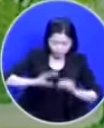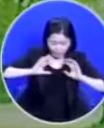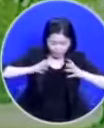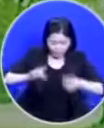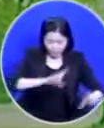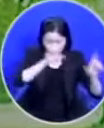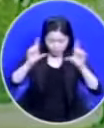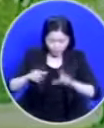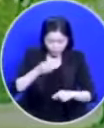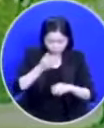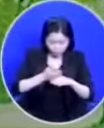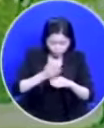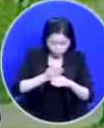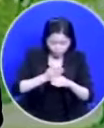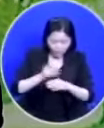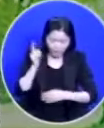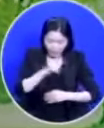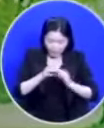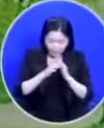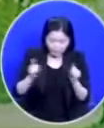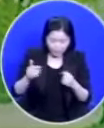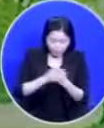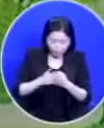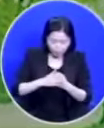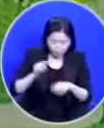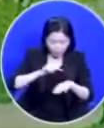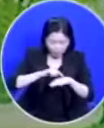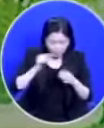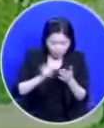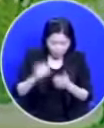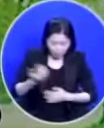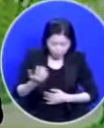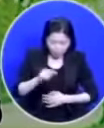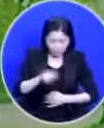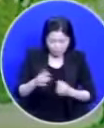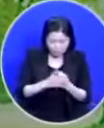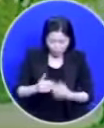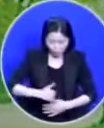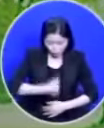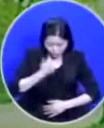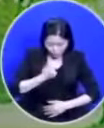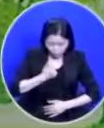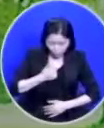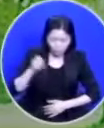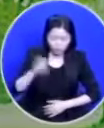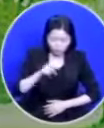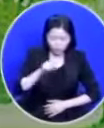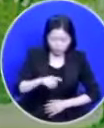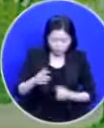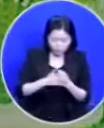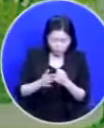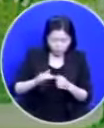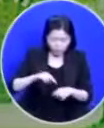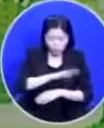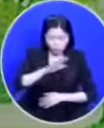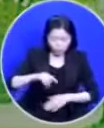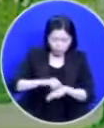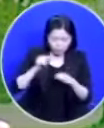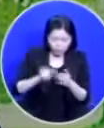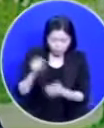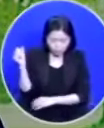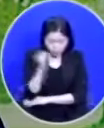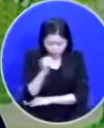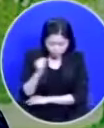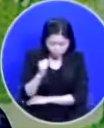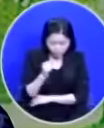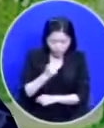악한 사람 때문에 속상하고 그것땜에 분노하고 또 그로 인해서 우리 마음도 흔들리는